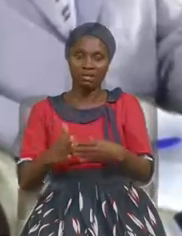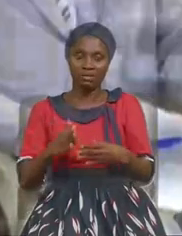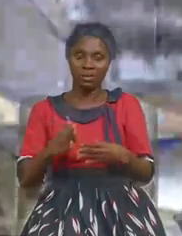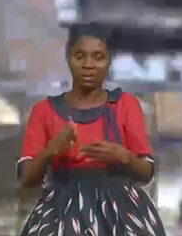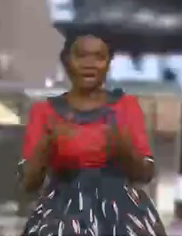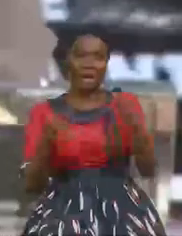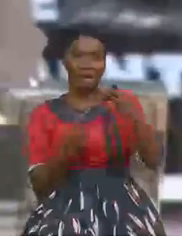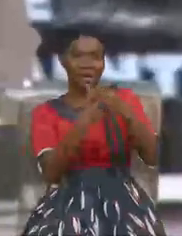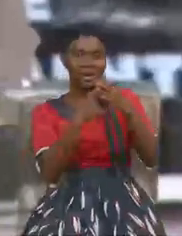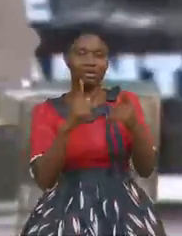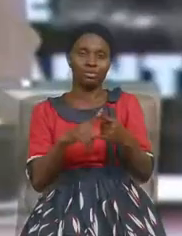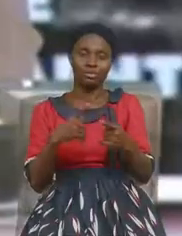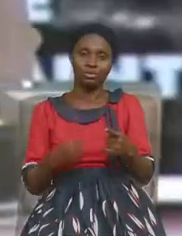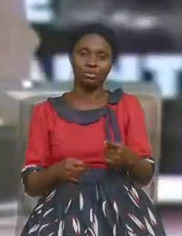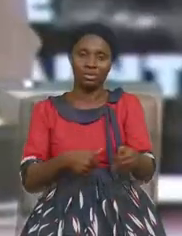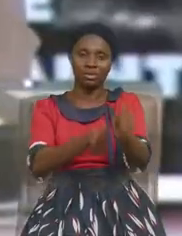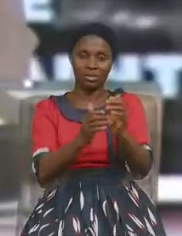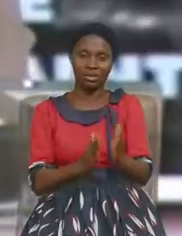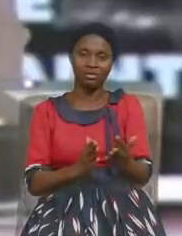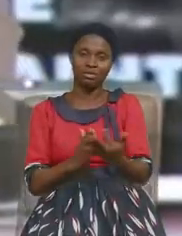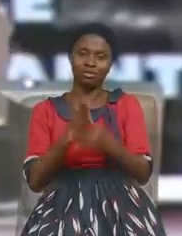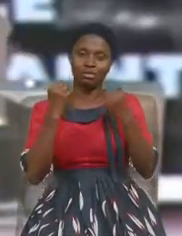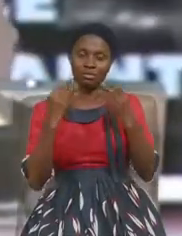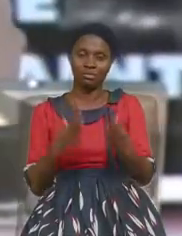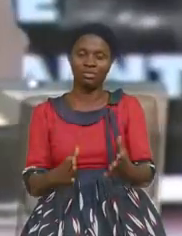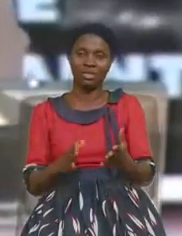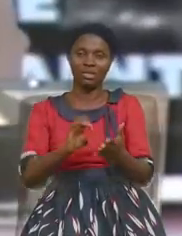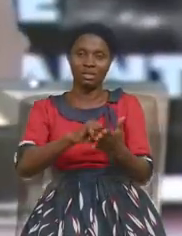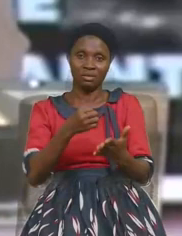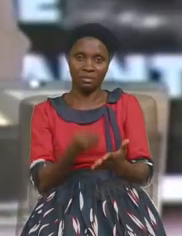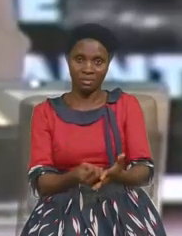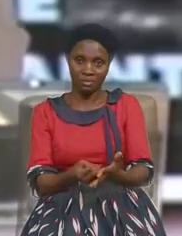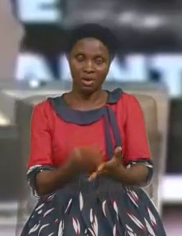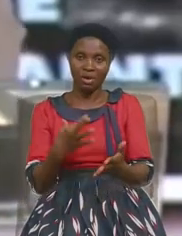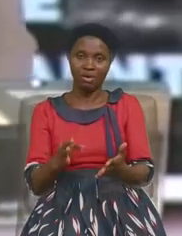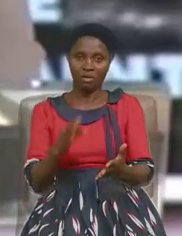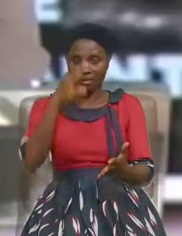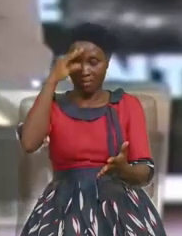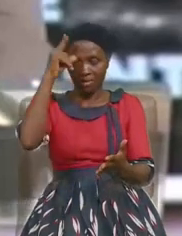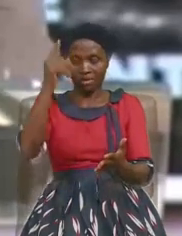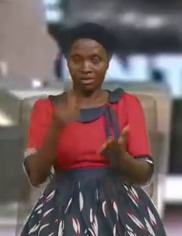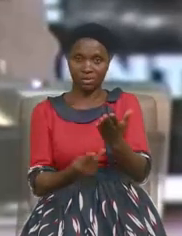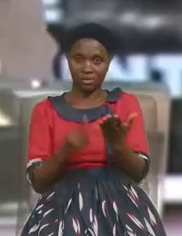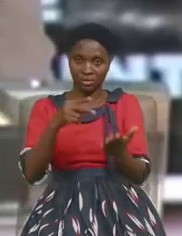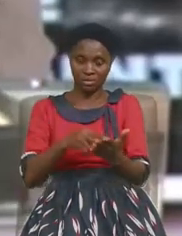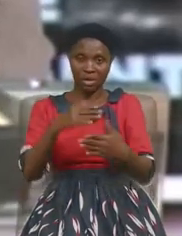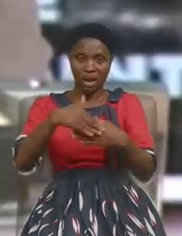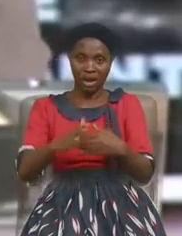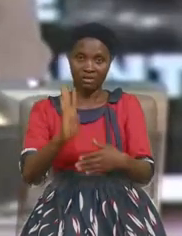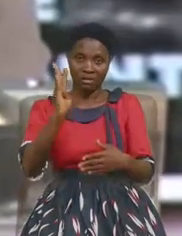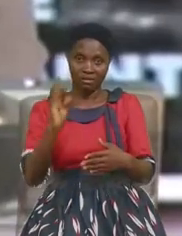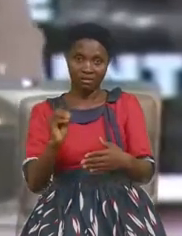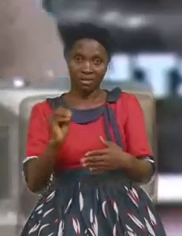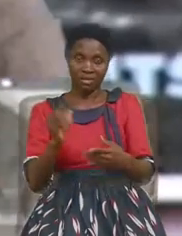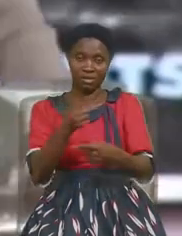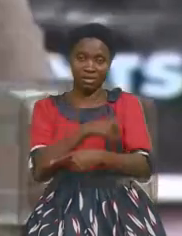pendant ces jours avec des évidences et des preuves infaillibles de sa résurrection, après 40 jours, il est allé au ciel.